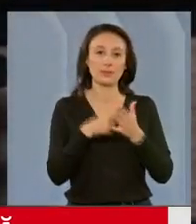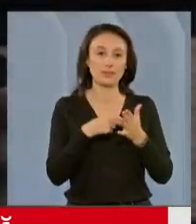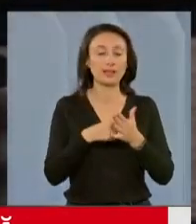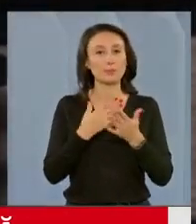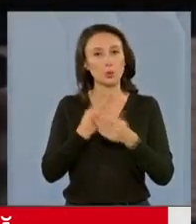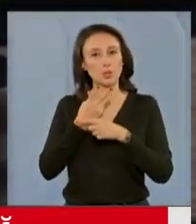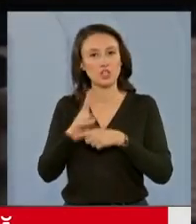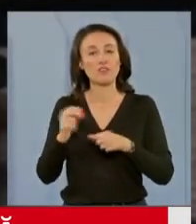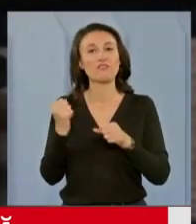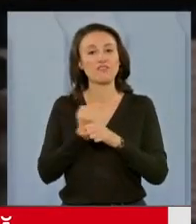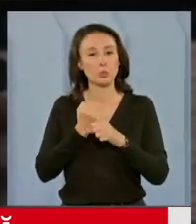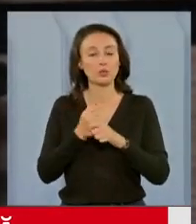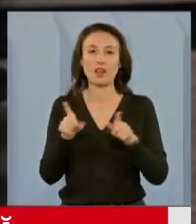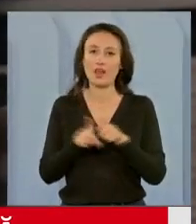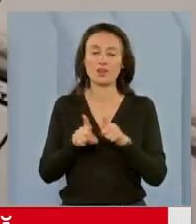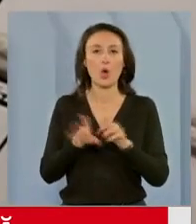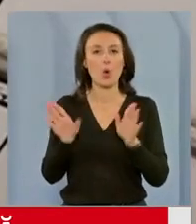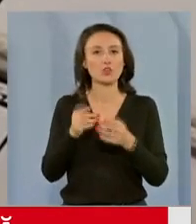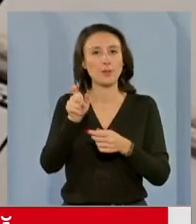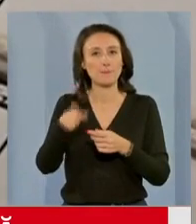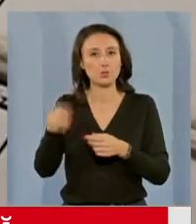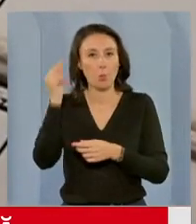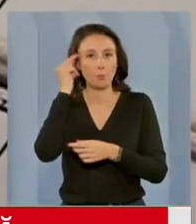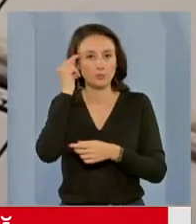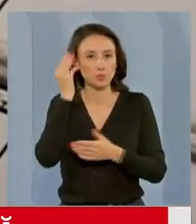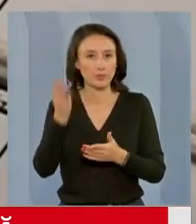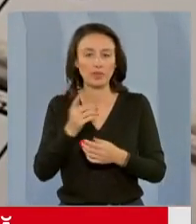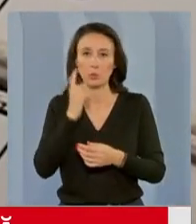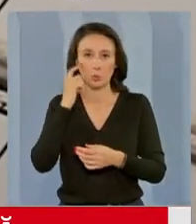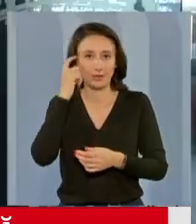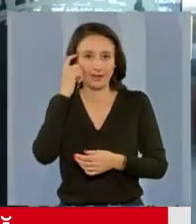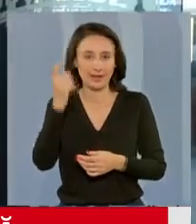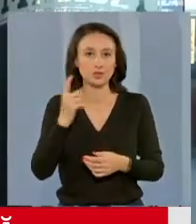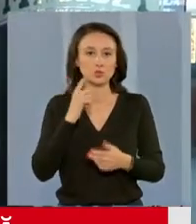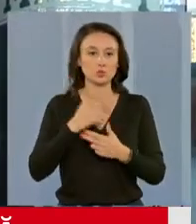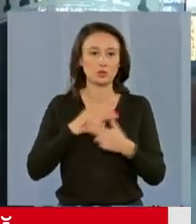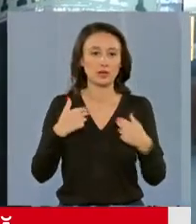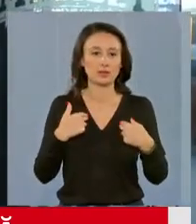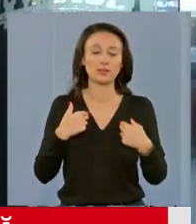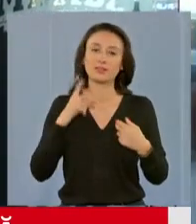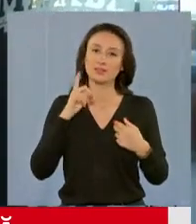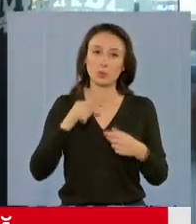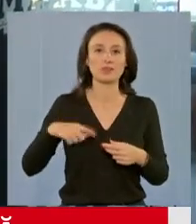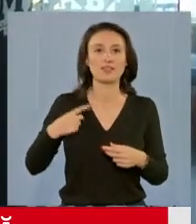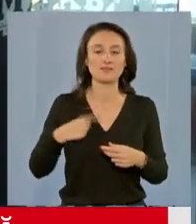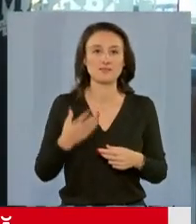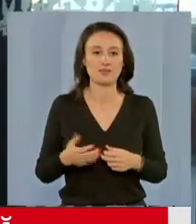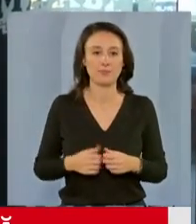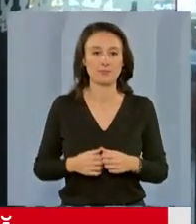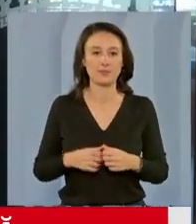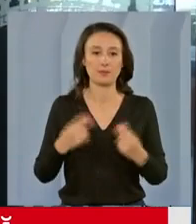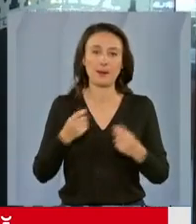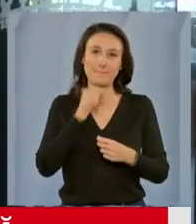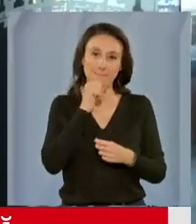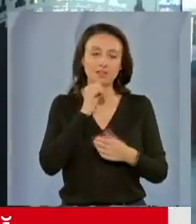pentru greșelile făcute exact ca orice persoană de rând. Nu cred, dar o judecată tot trebuie să existe. E prea